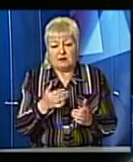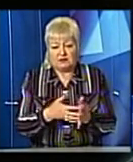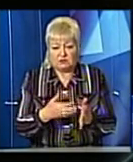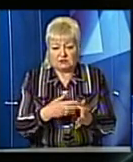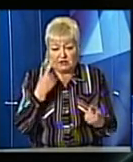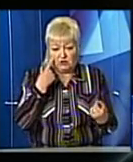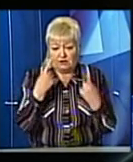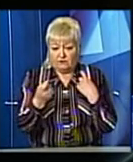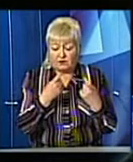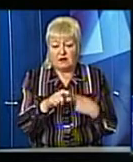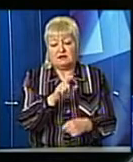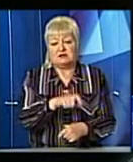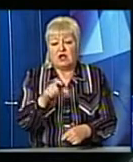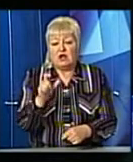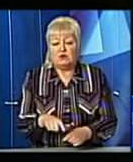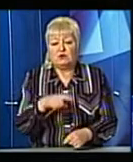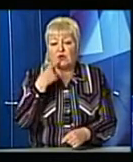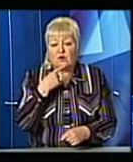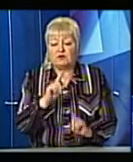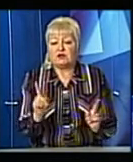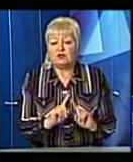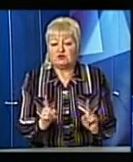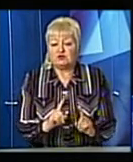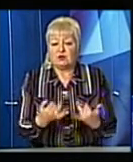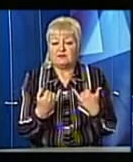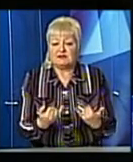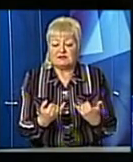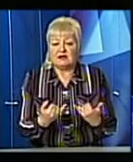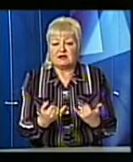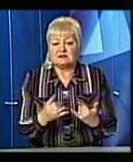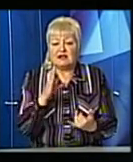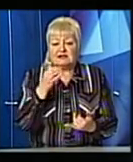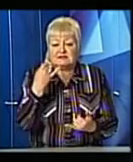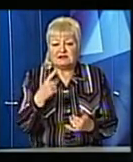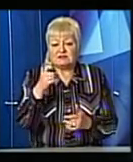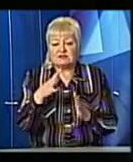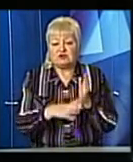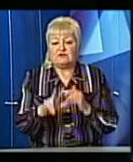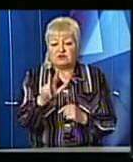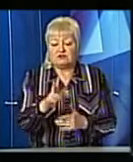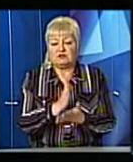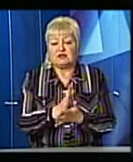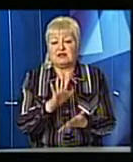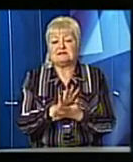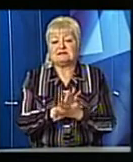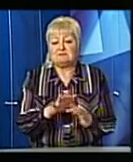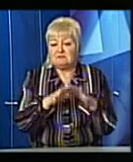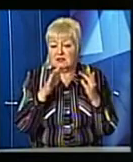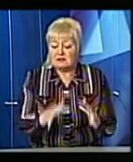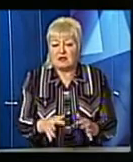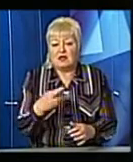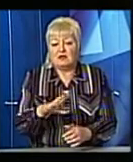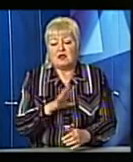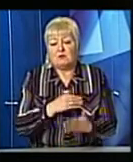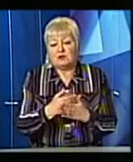інформації. Люди, власне, говорили, що зараз на Стрийській 193 є сміття. І, власне, я була